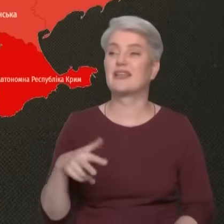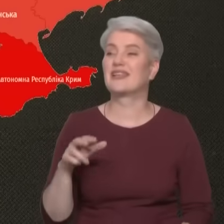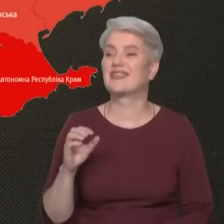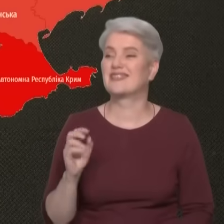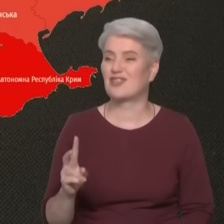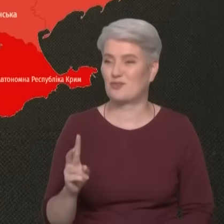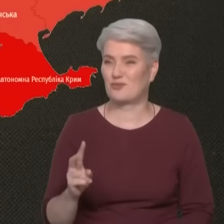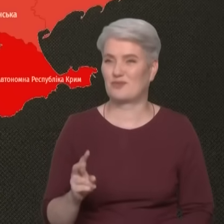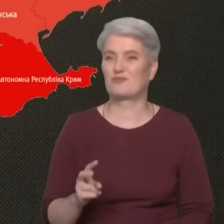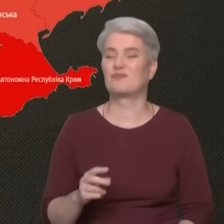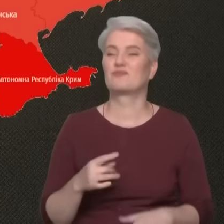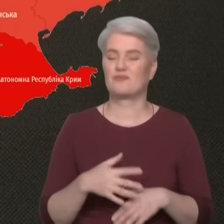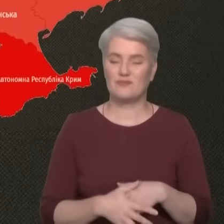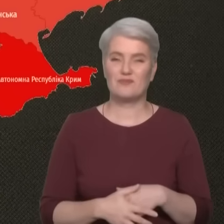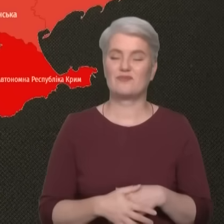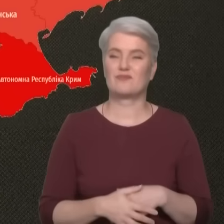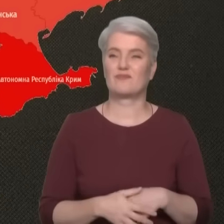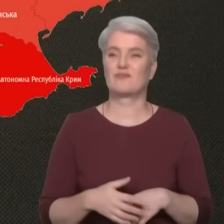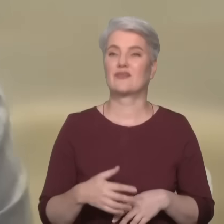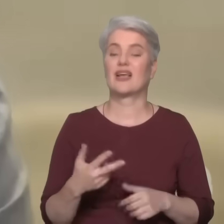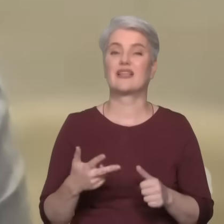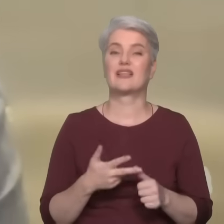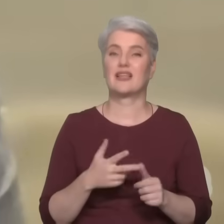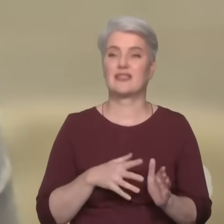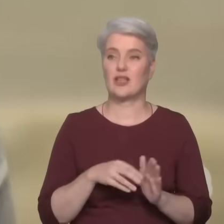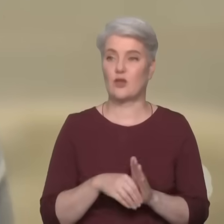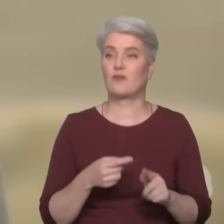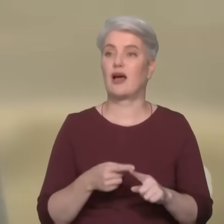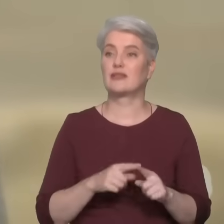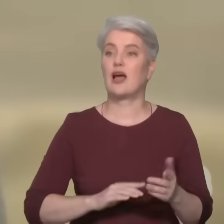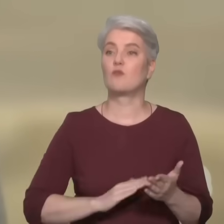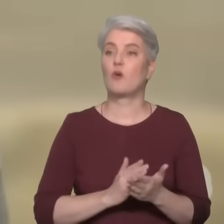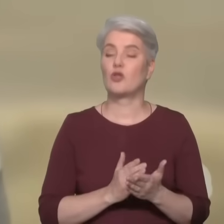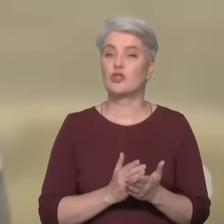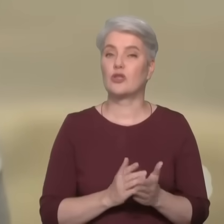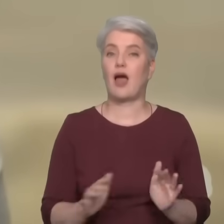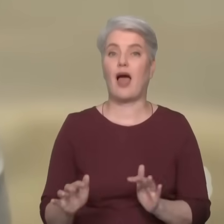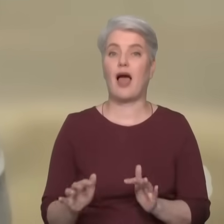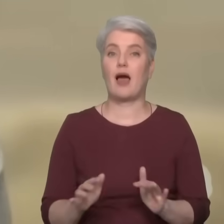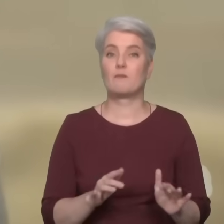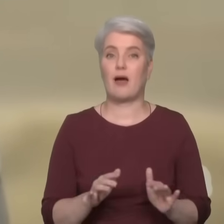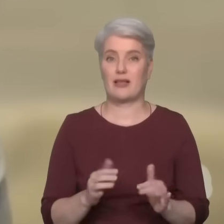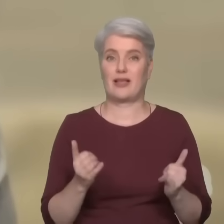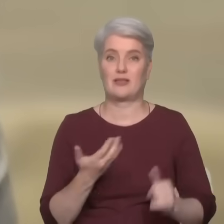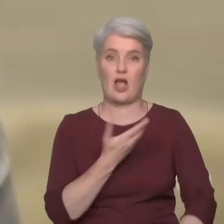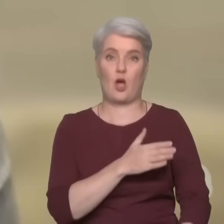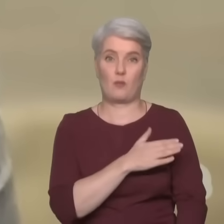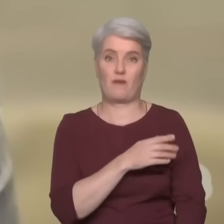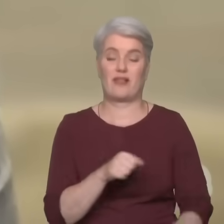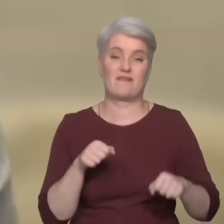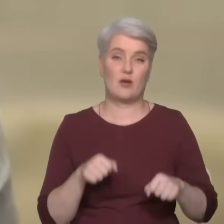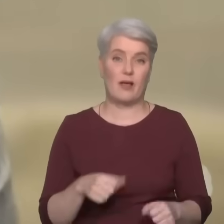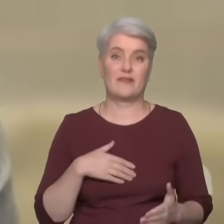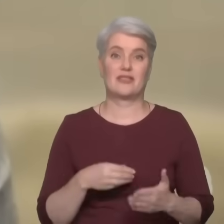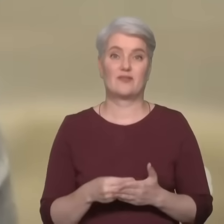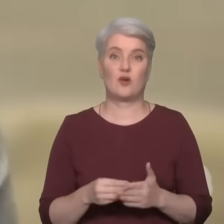секунд. Да, ви зрозуміли. Да. Будь ласка. Третя складова, безумовно, це політична компанія, яка сьогодні є в Польщі, і вони вправі свою компанію вести,